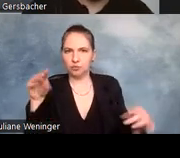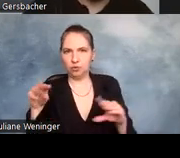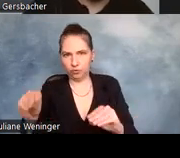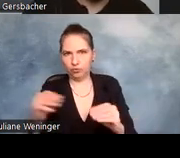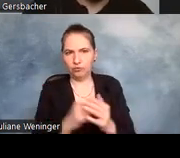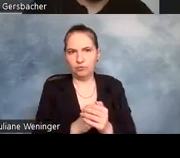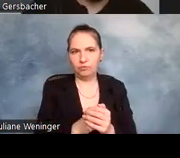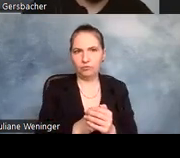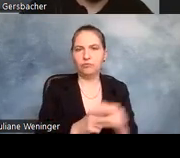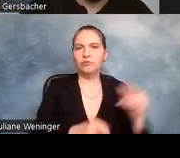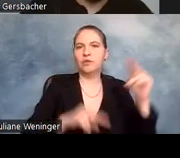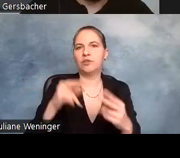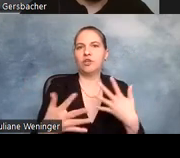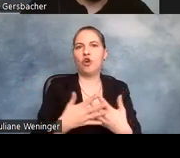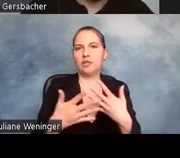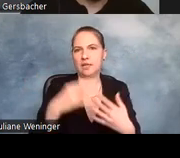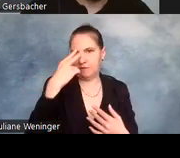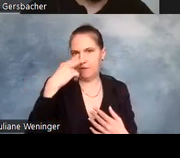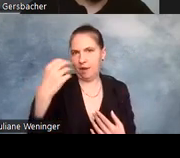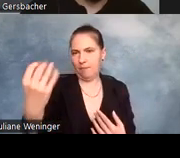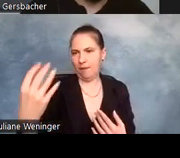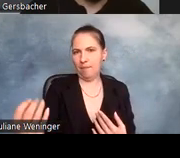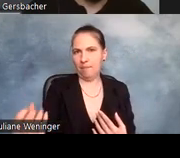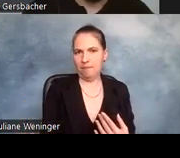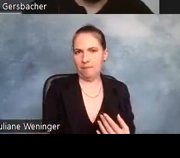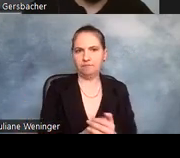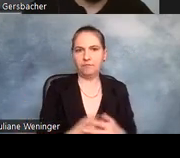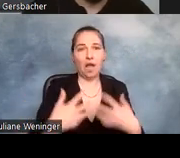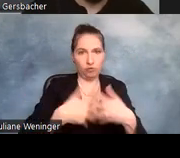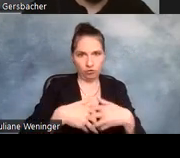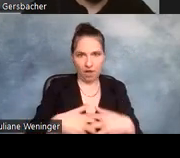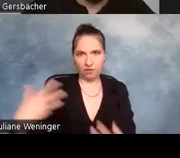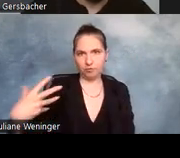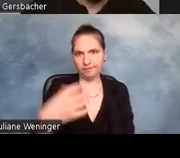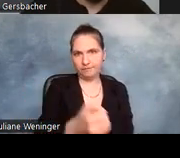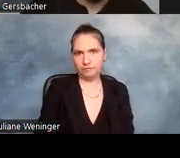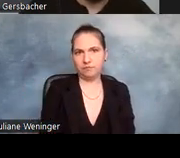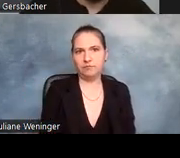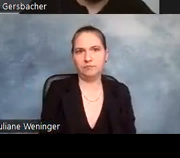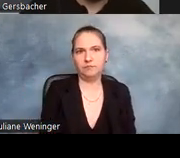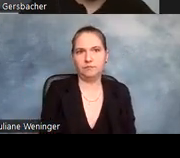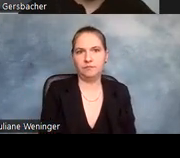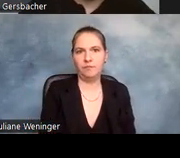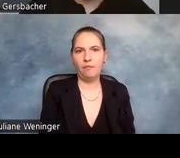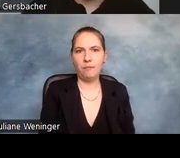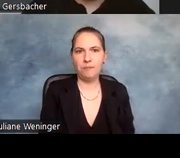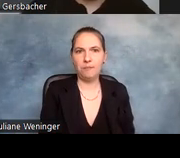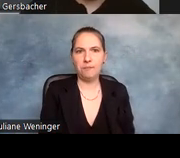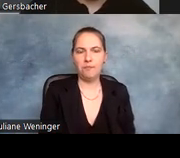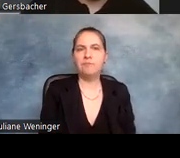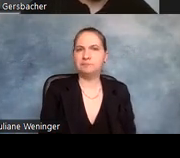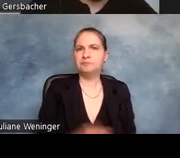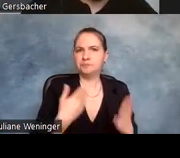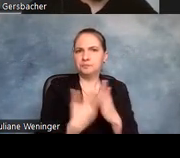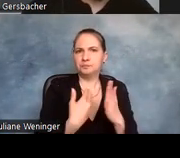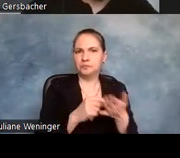werden eben verschiedene Kontrastfehler komplett automatisch erkannt. Ich lasse es mal beispielhaft